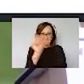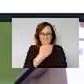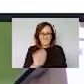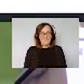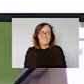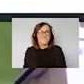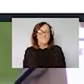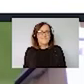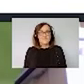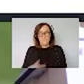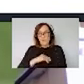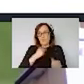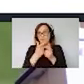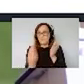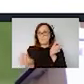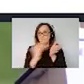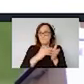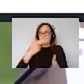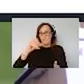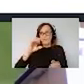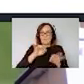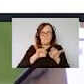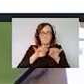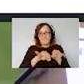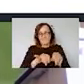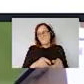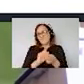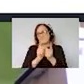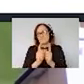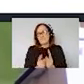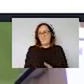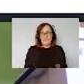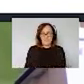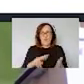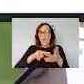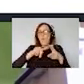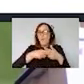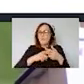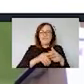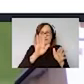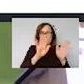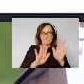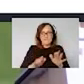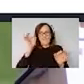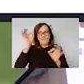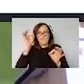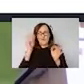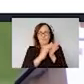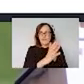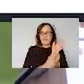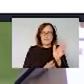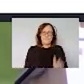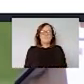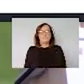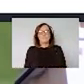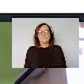też zrobić notatkę i wpisać jakieś kwestie, zmieniając i ustawiając notatkę w miejscu,